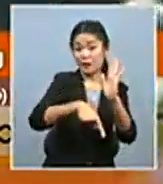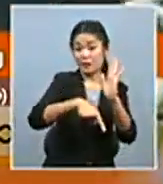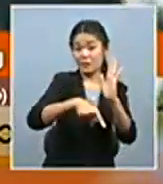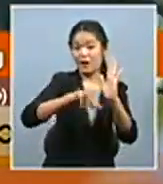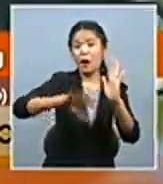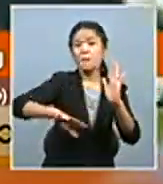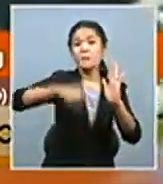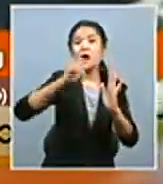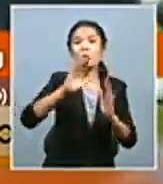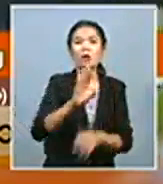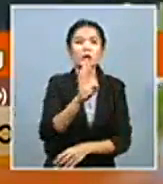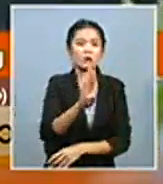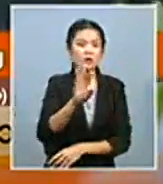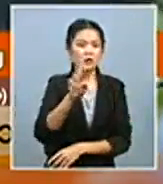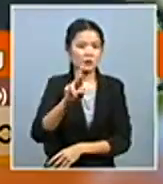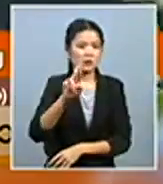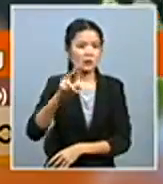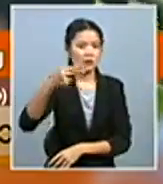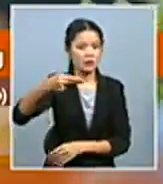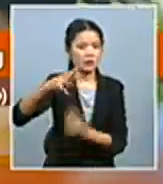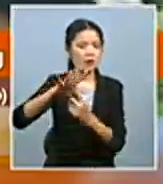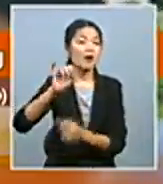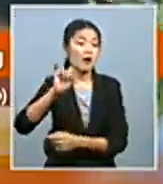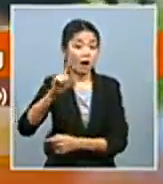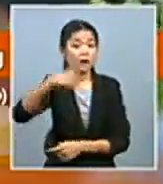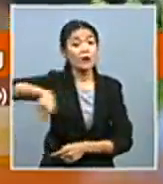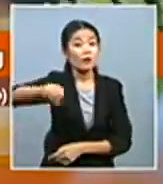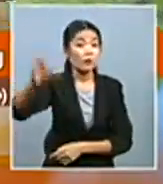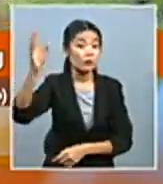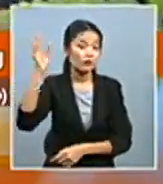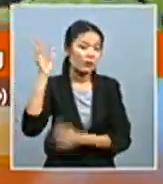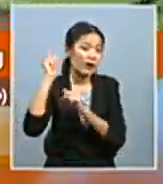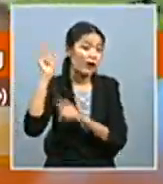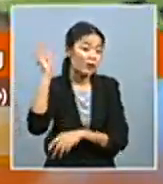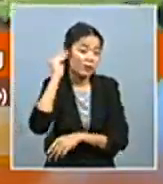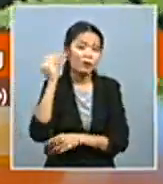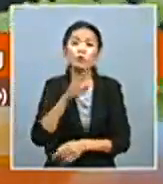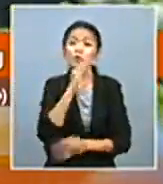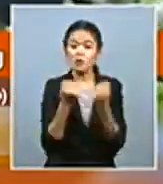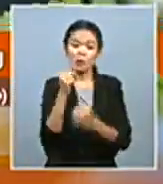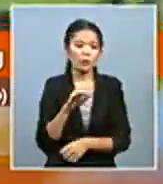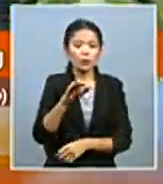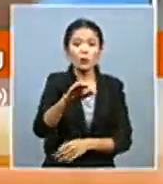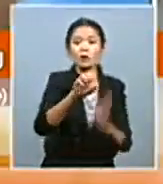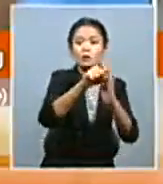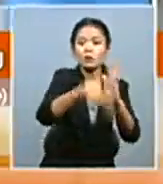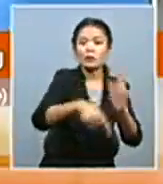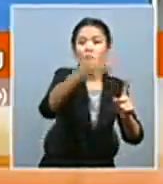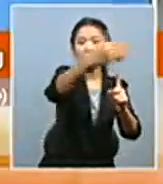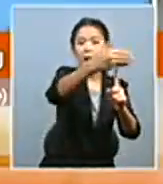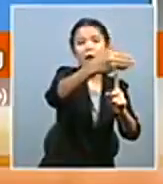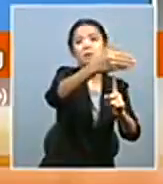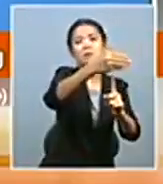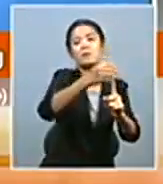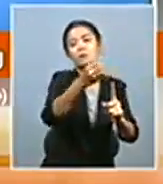รหารบุรีเลยนะฮะ คุณผู้ชมก็คงจะรับรู้รับทราบกันนะคะถ้าขับรถ ไปถึงจังหวัดสุพรรณปุ๊บเนี่ยเราไม่ต้องดูป้ายเราก็รู้ว่านี่เข้า